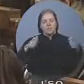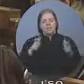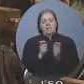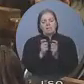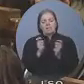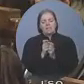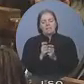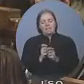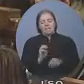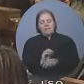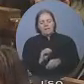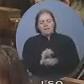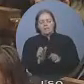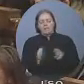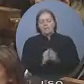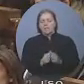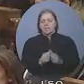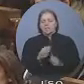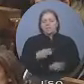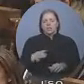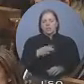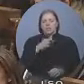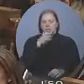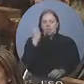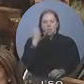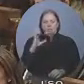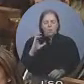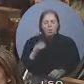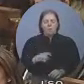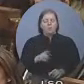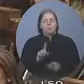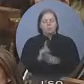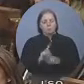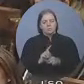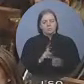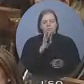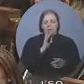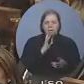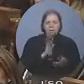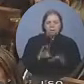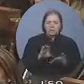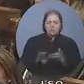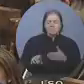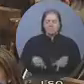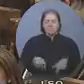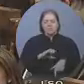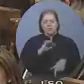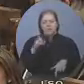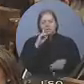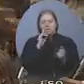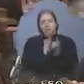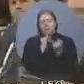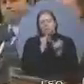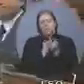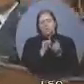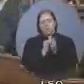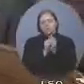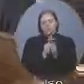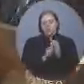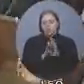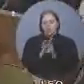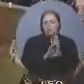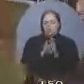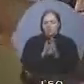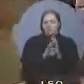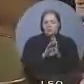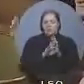that Canada has put to fight to global warming. We're going to talk about adaptation. We're going to talk about mitigation. And we're going to continue to push to move the ball forward. Le